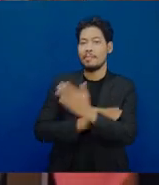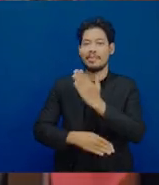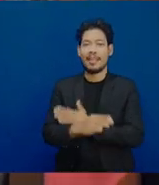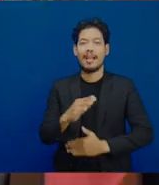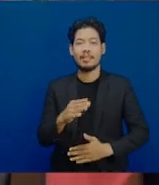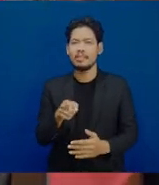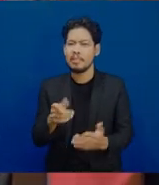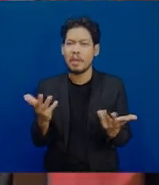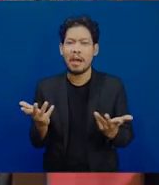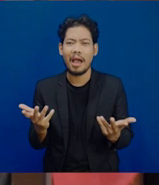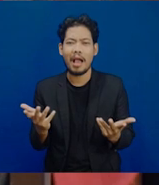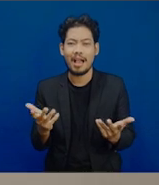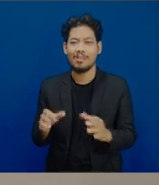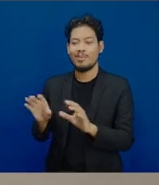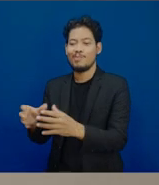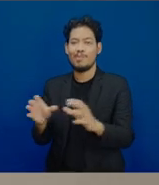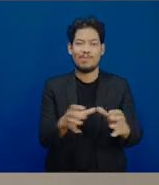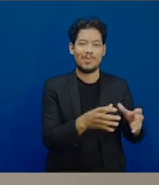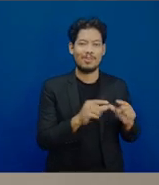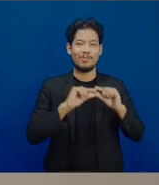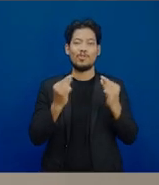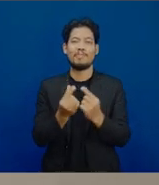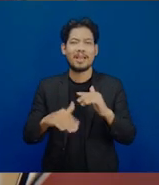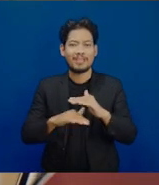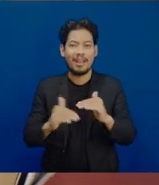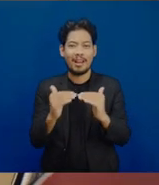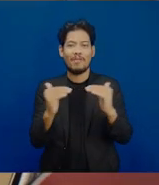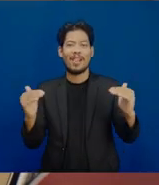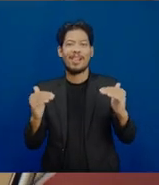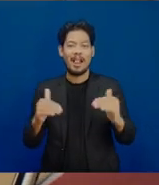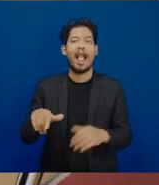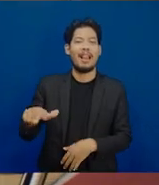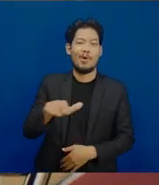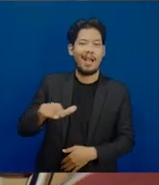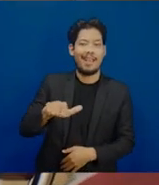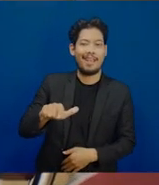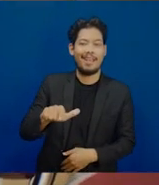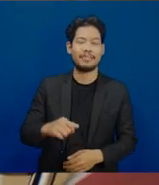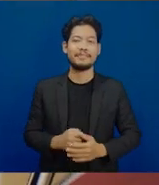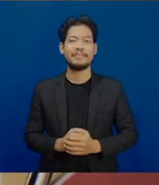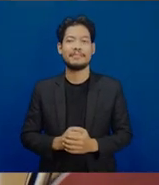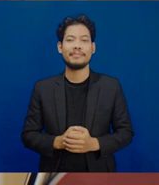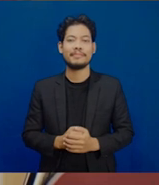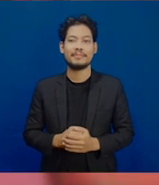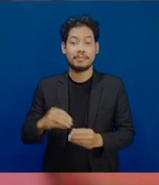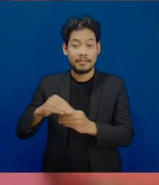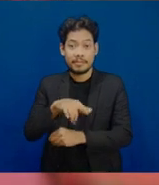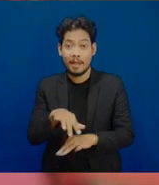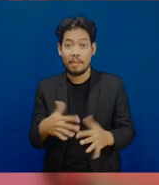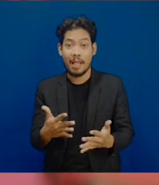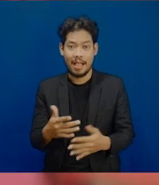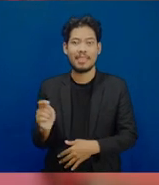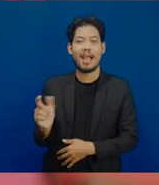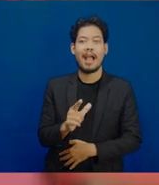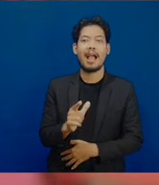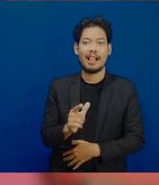penyandang disabilitas melalui forum atau kelompok disabilitas di level kelurahan. KDK ini terbentuk pada